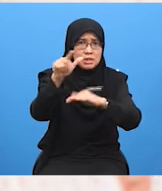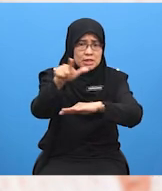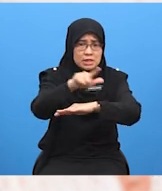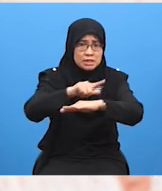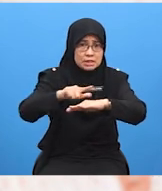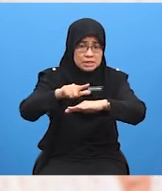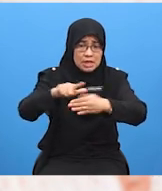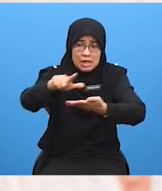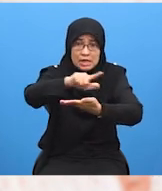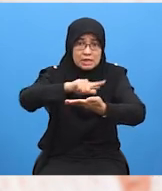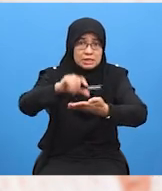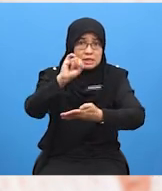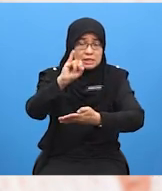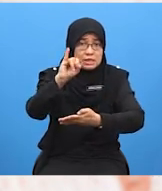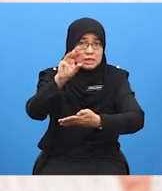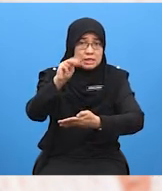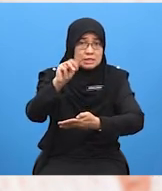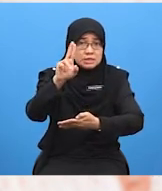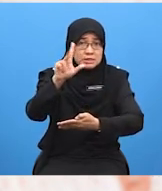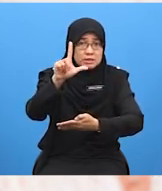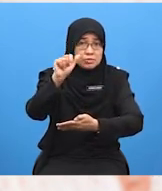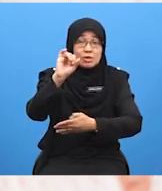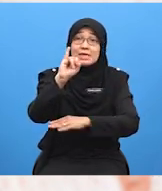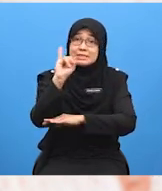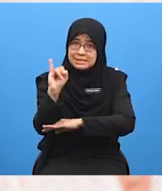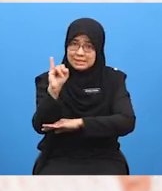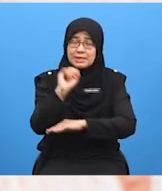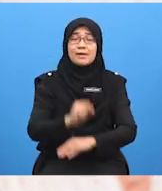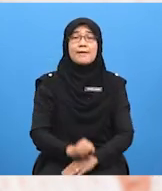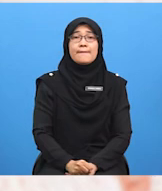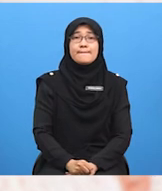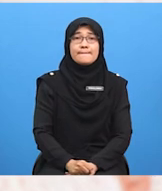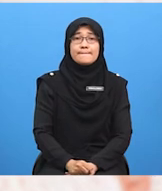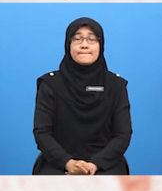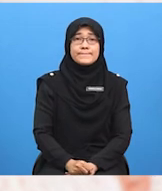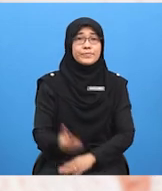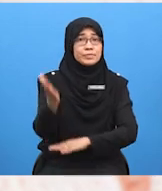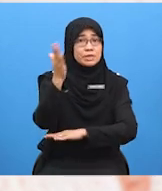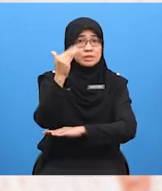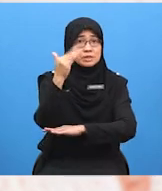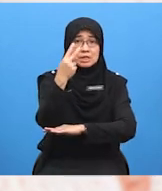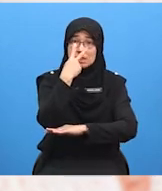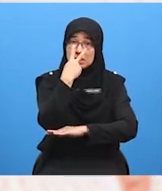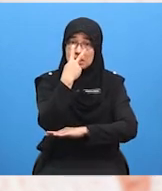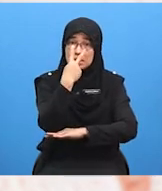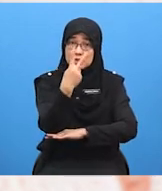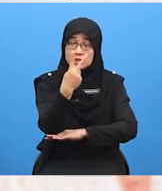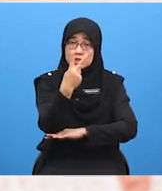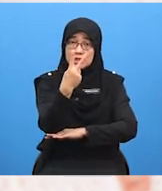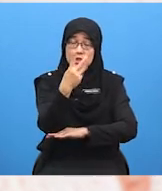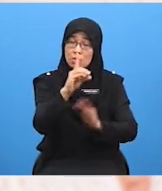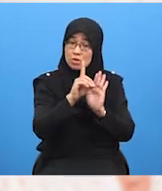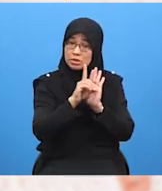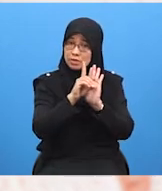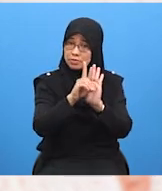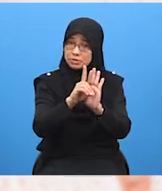Bagi memudahkan murid-murid untuk lebih faham tentang litar simulasi ini, mari kita lihat demonstrasi yang telah cikgu